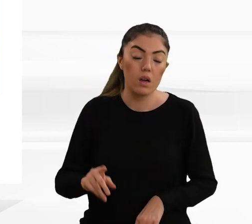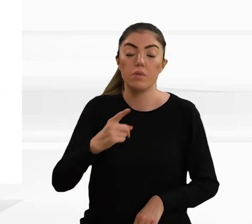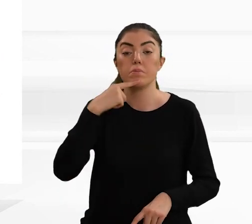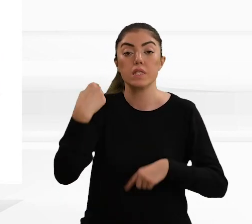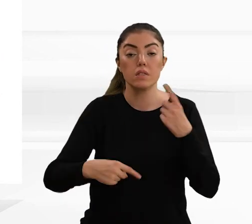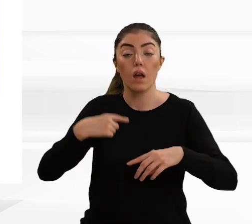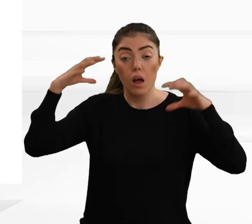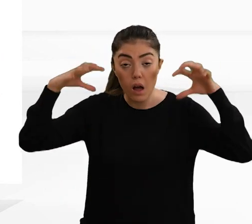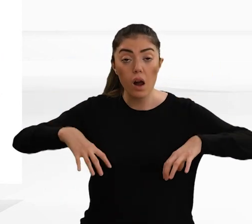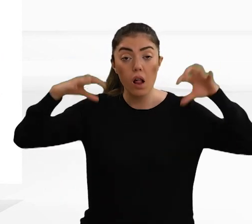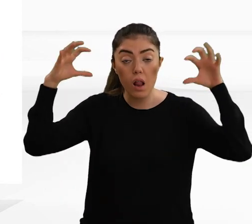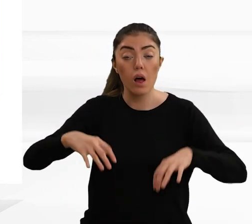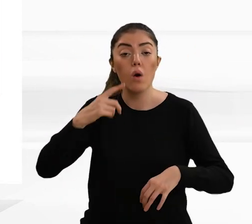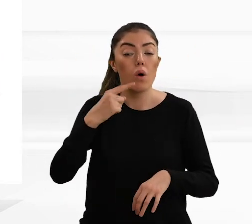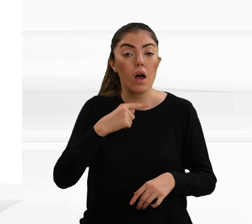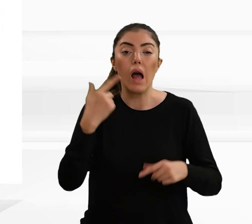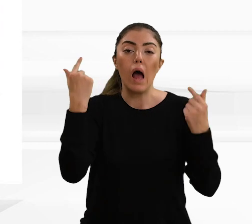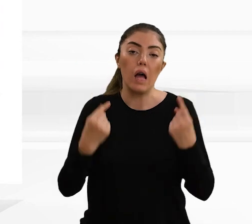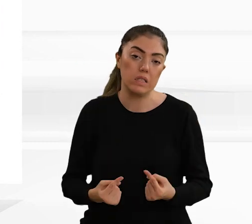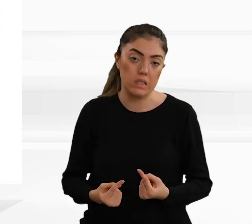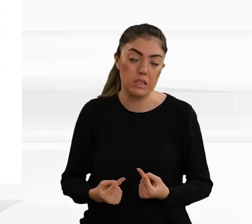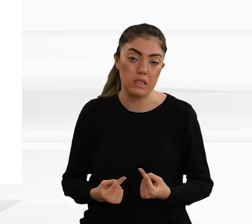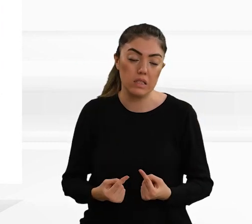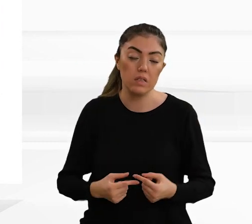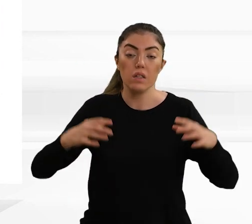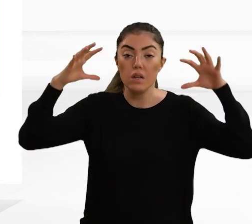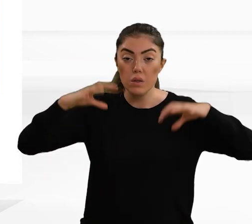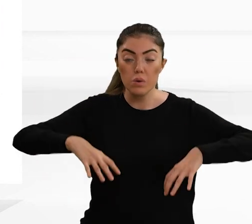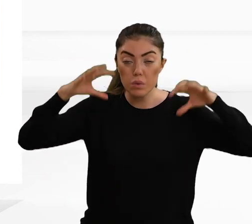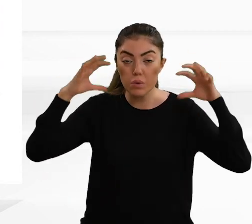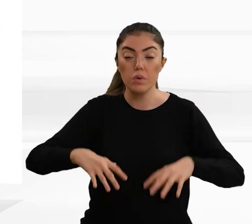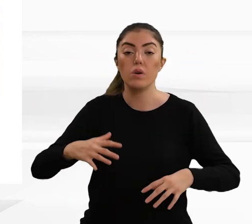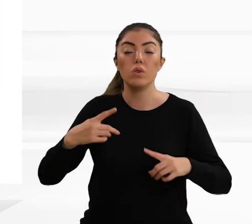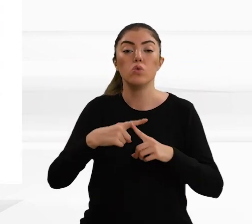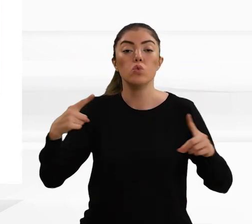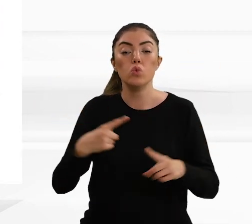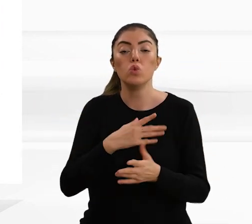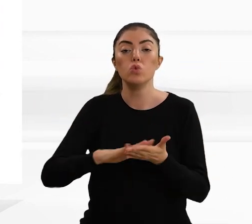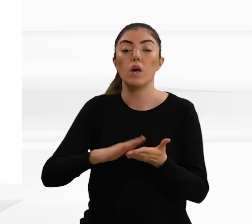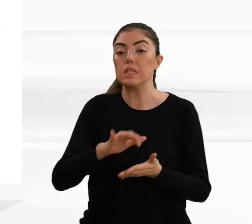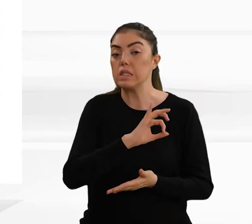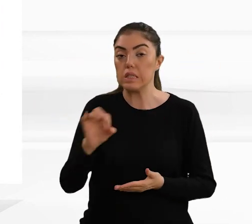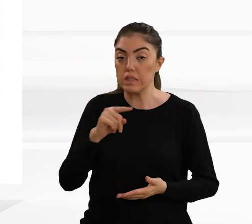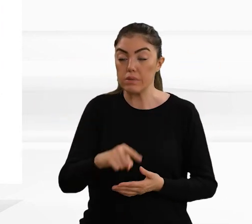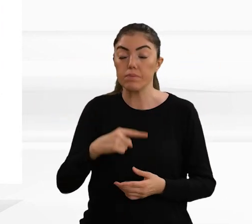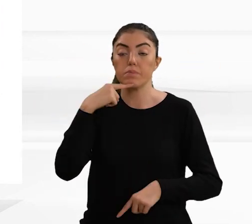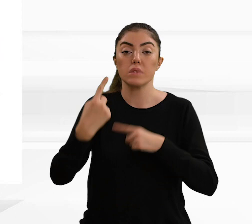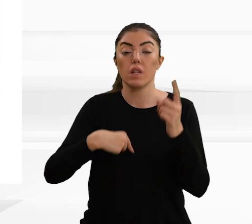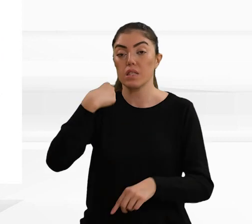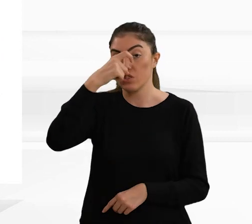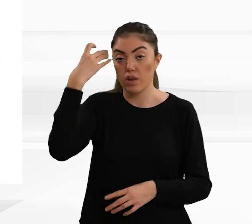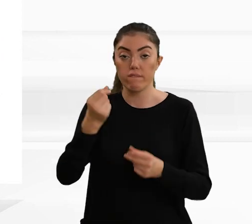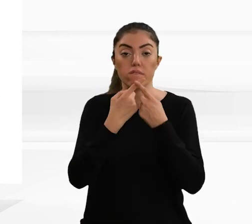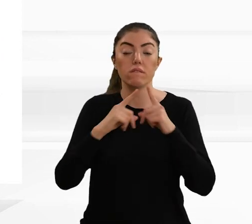yıllık yağış miktarının az yağış rejiminin düzensiz yıllık